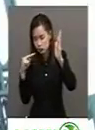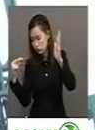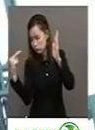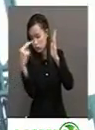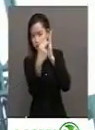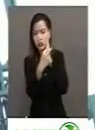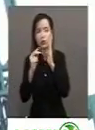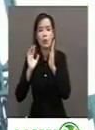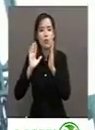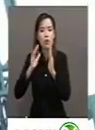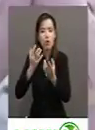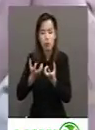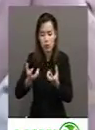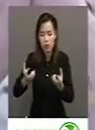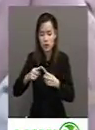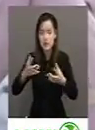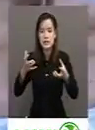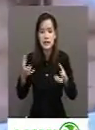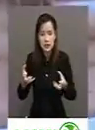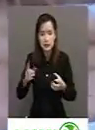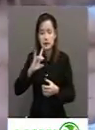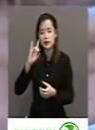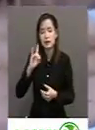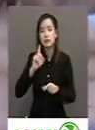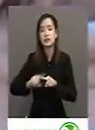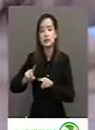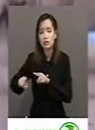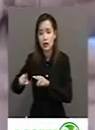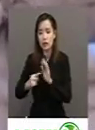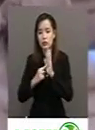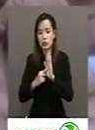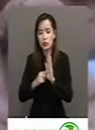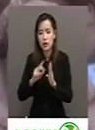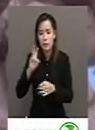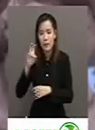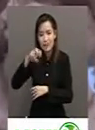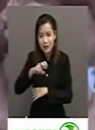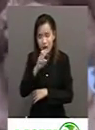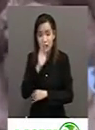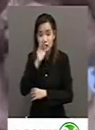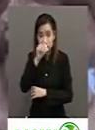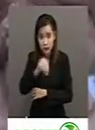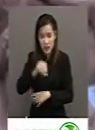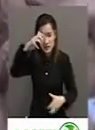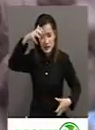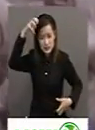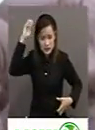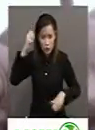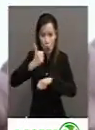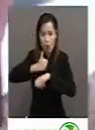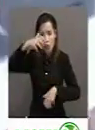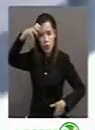ณะของการจัดวางของโขดหินและเหล่าสัตว์ต่างๆอาทิพญานาคช้างสิงห์คชสิง